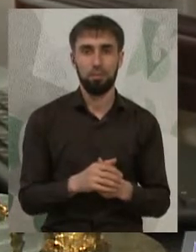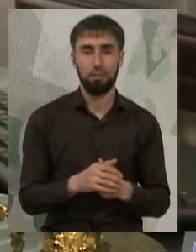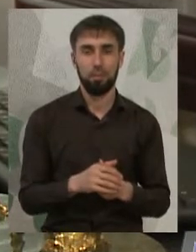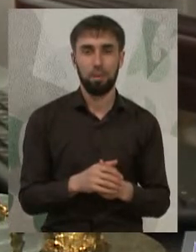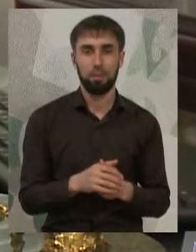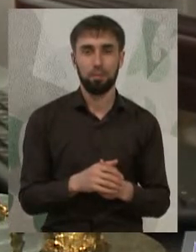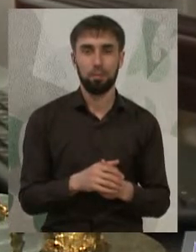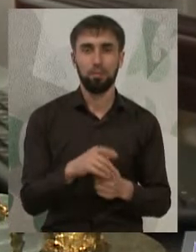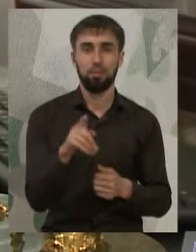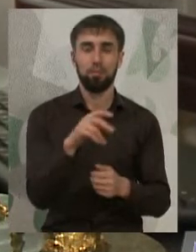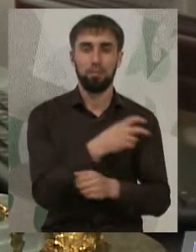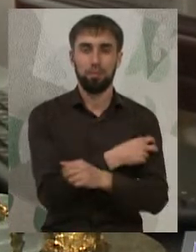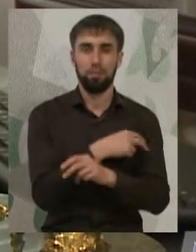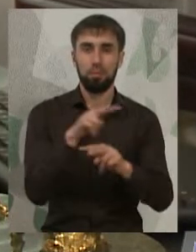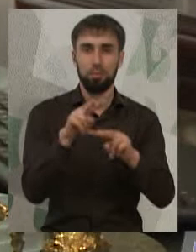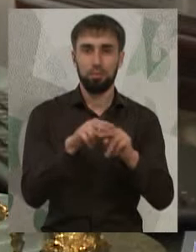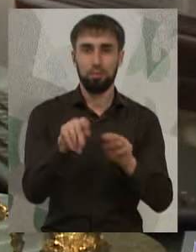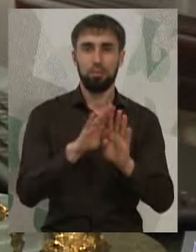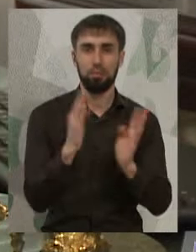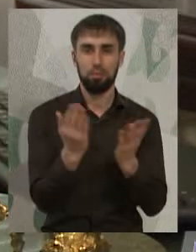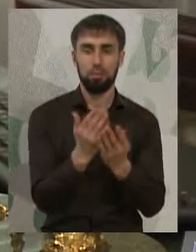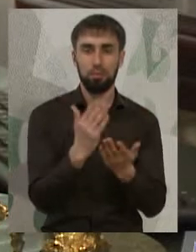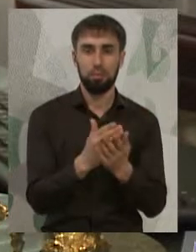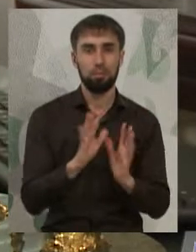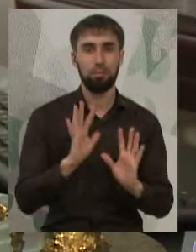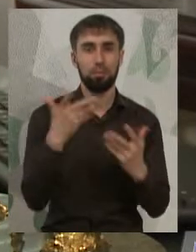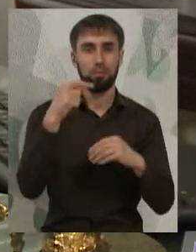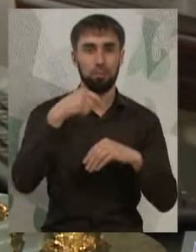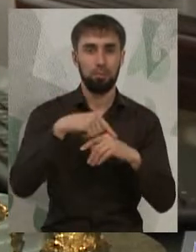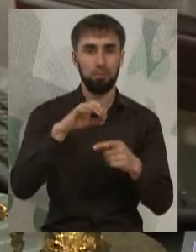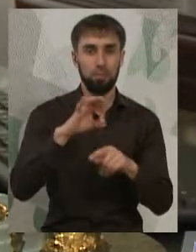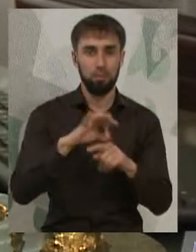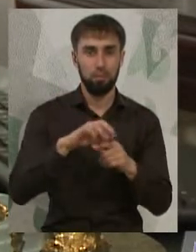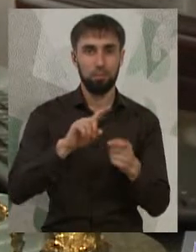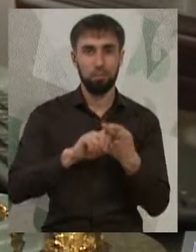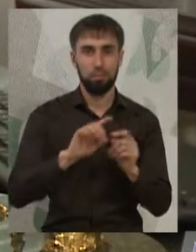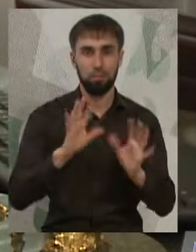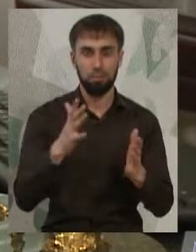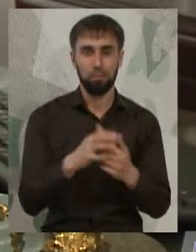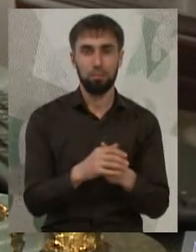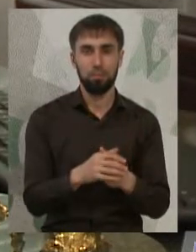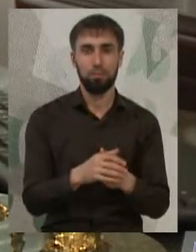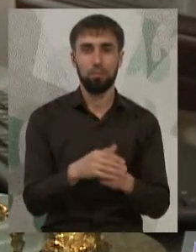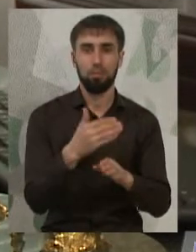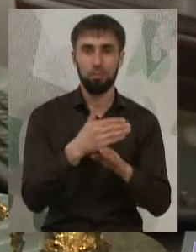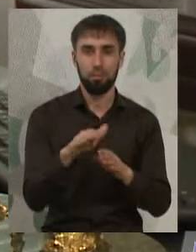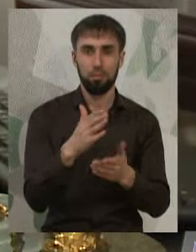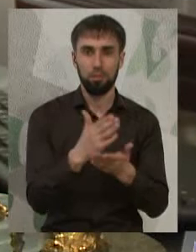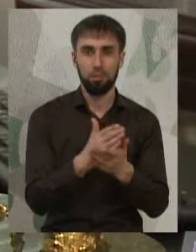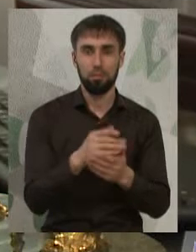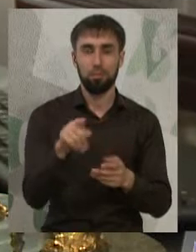Определены больницы, которые будут работать в случае возникновения заражения. Определены